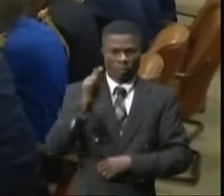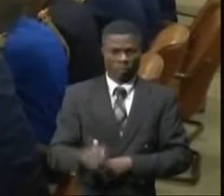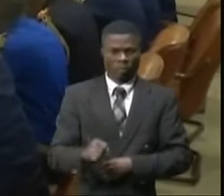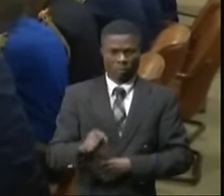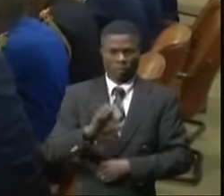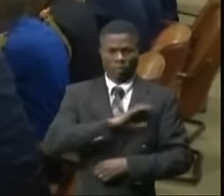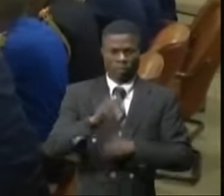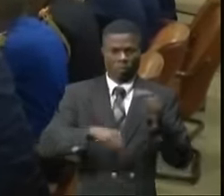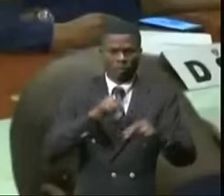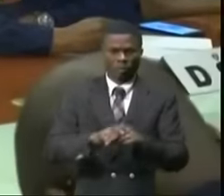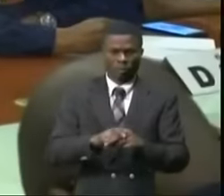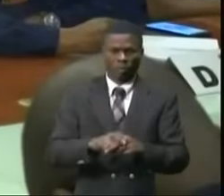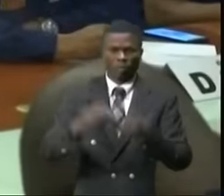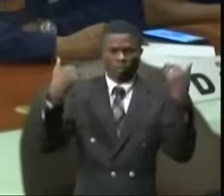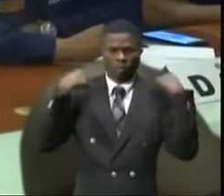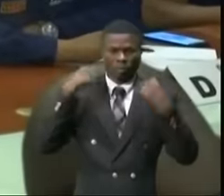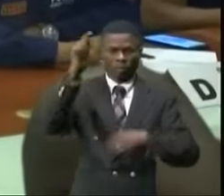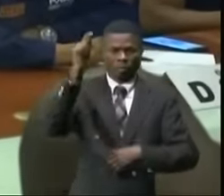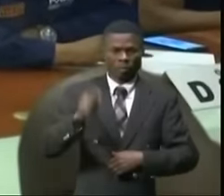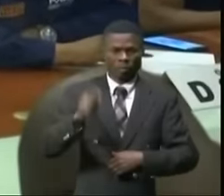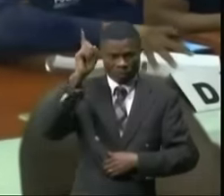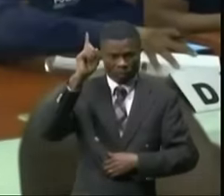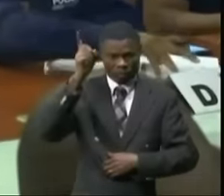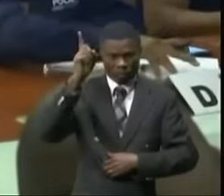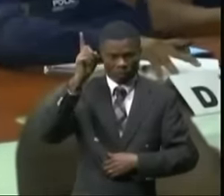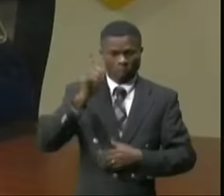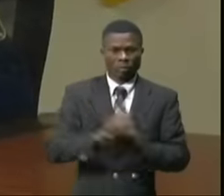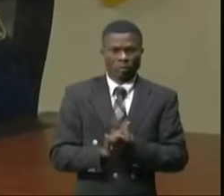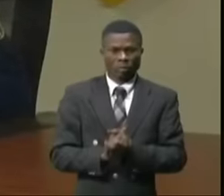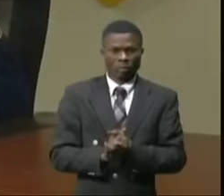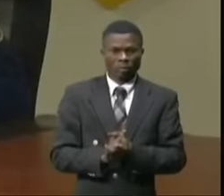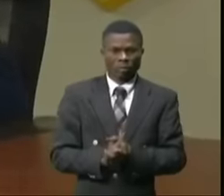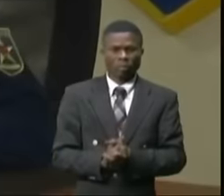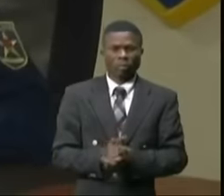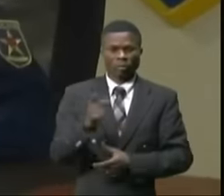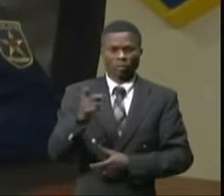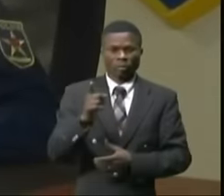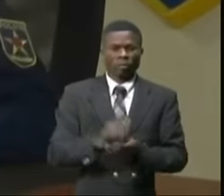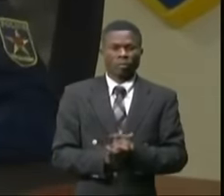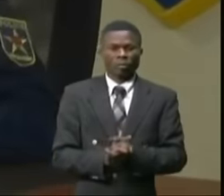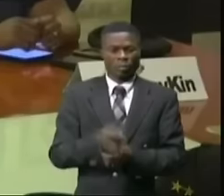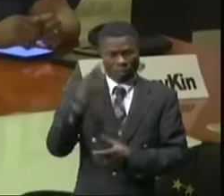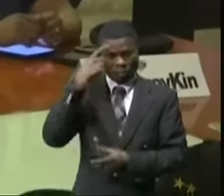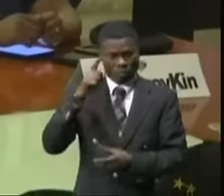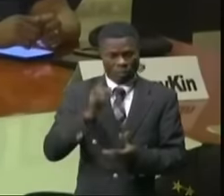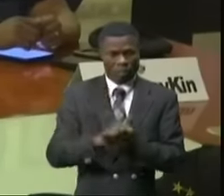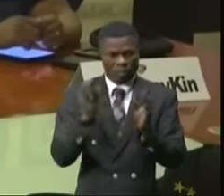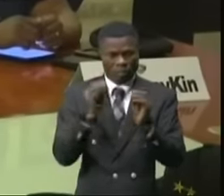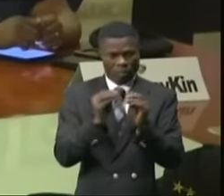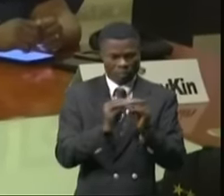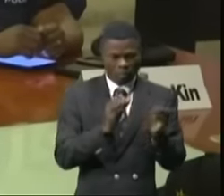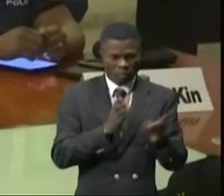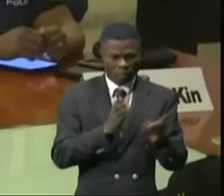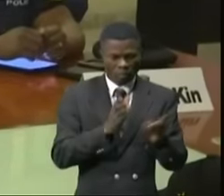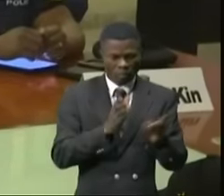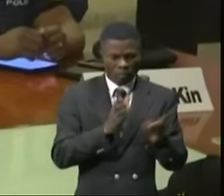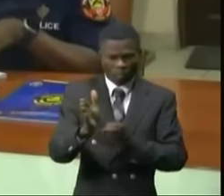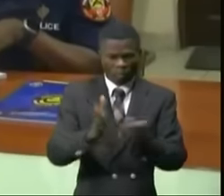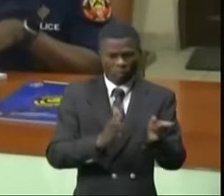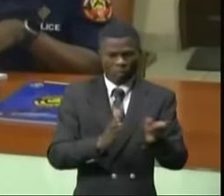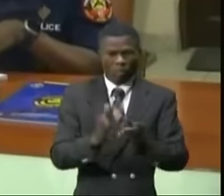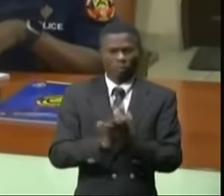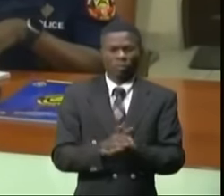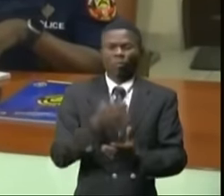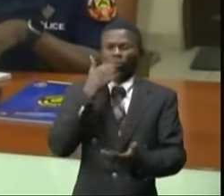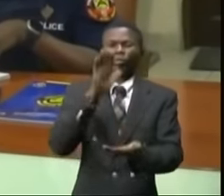nationale congolaise et commissaire divisionnaire principal à l'ONIN, Bangandesso Benjamin, pour une réunion d'orientation et de conseil. Après